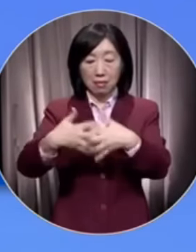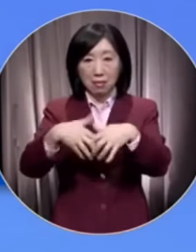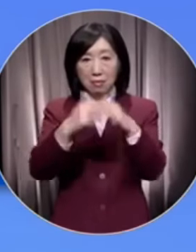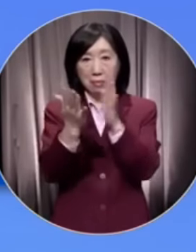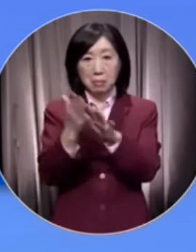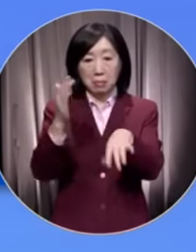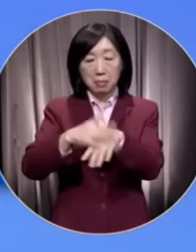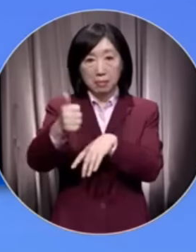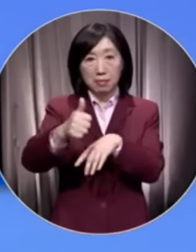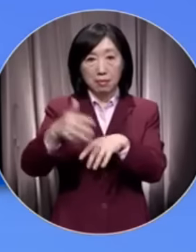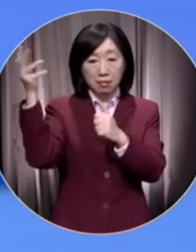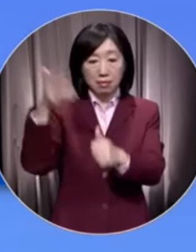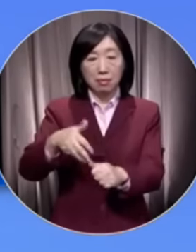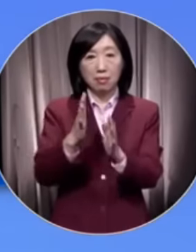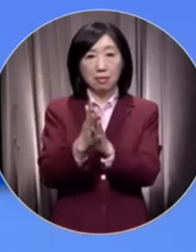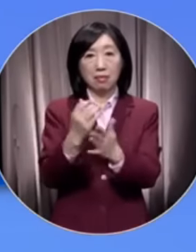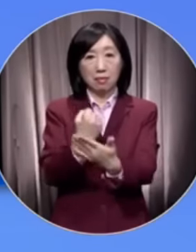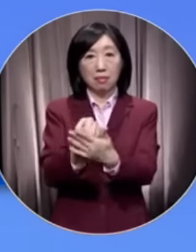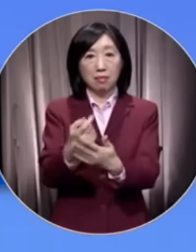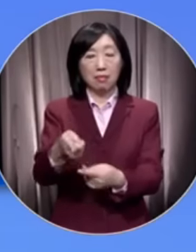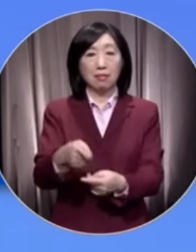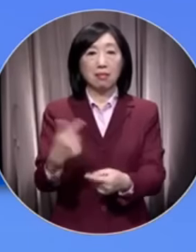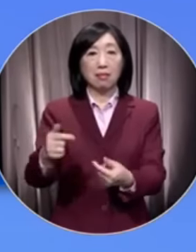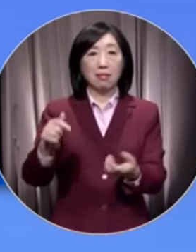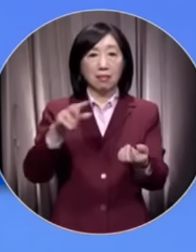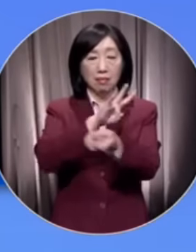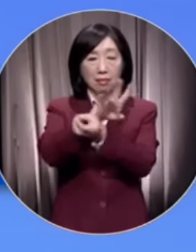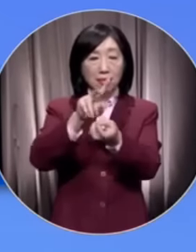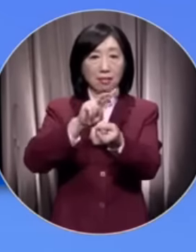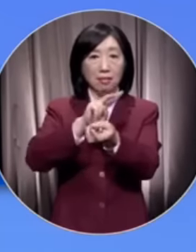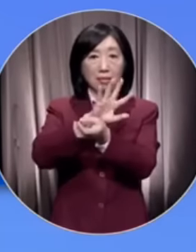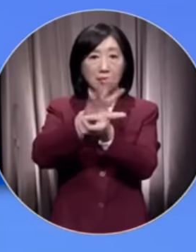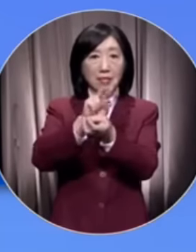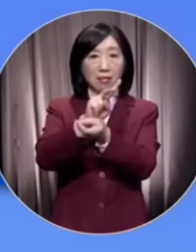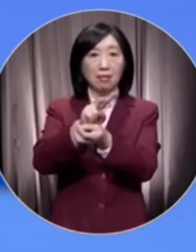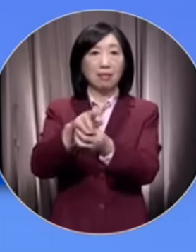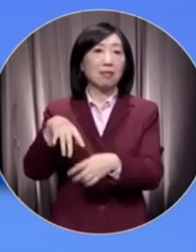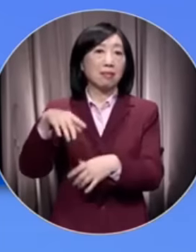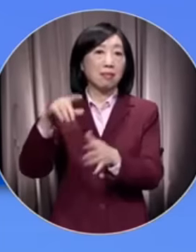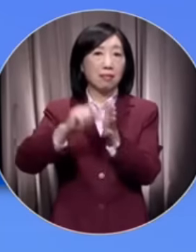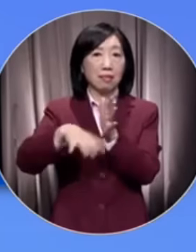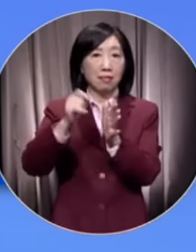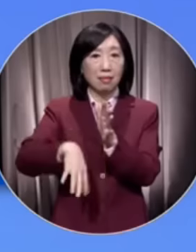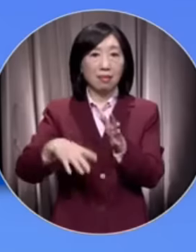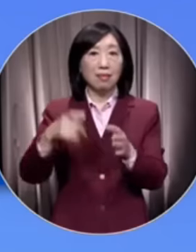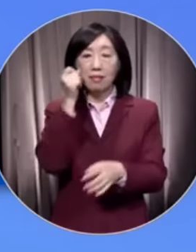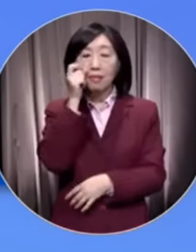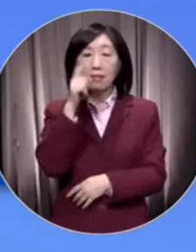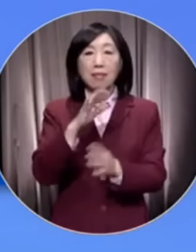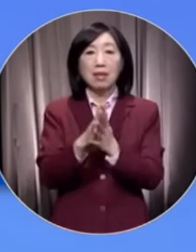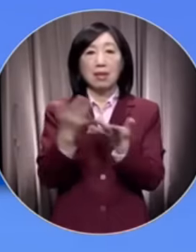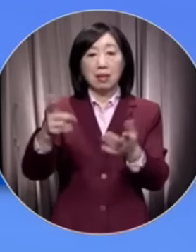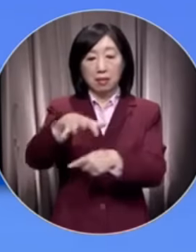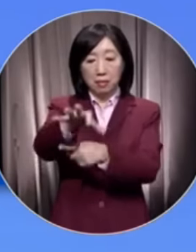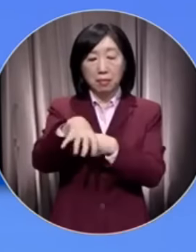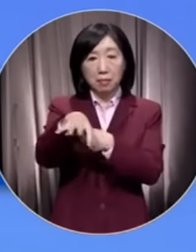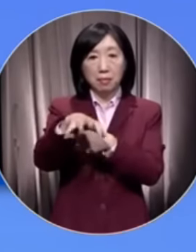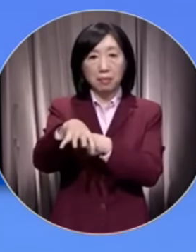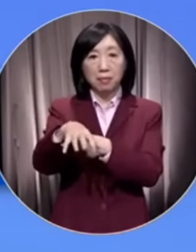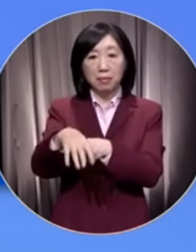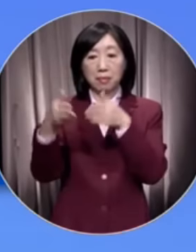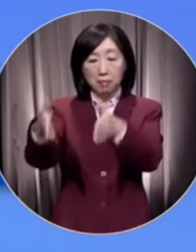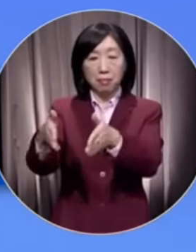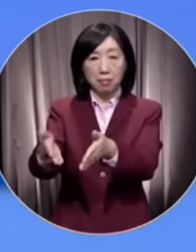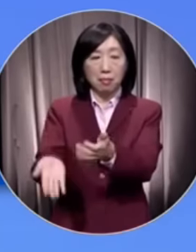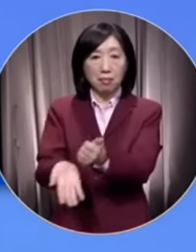他优良的传统，同时云嘉南发展我们精致的农业文化，同时高平作为南进的窗